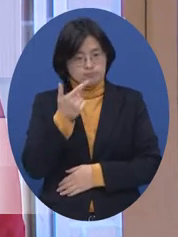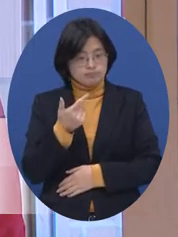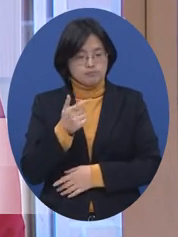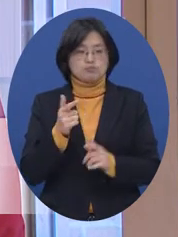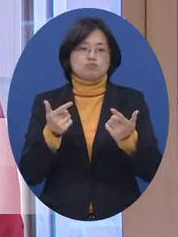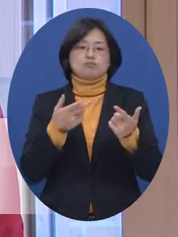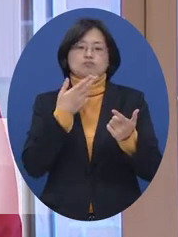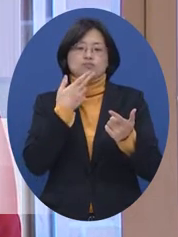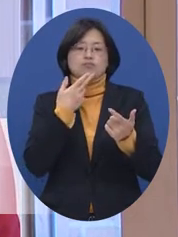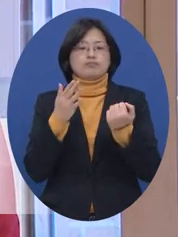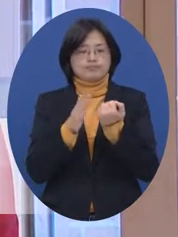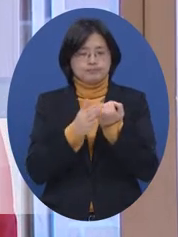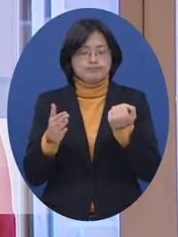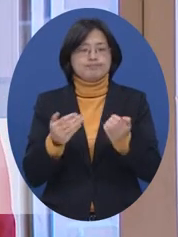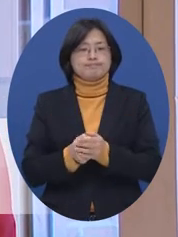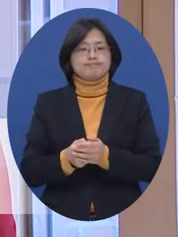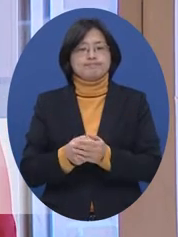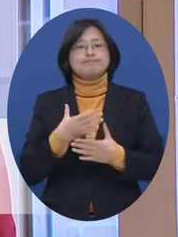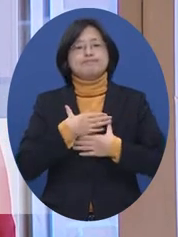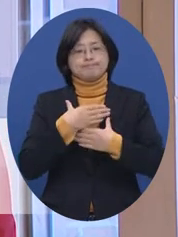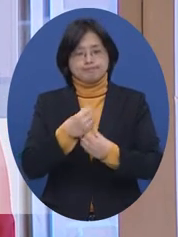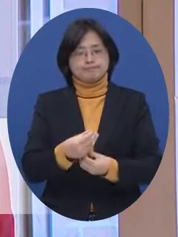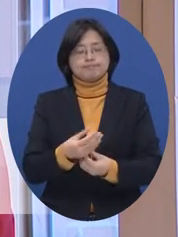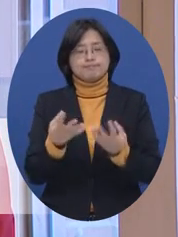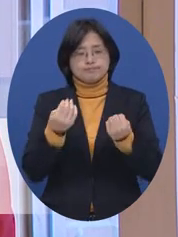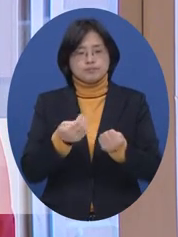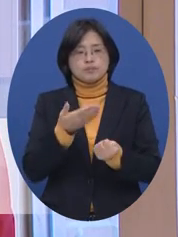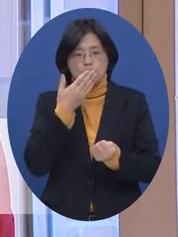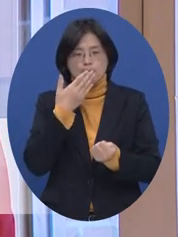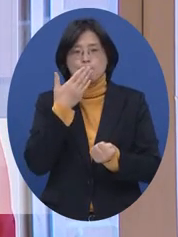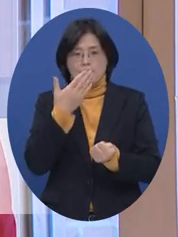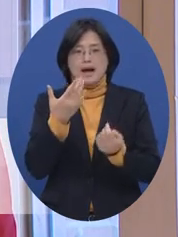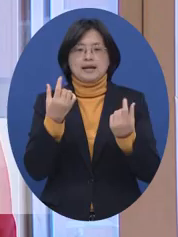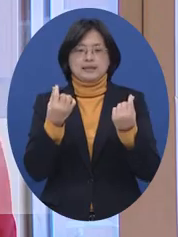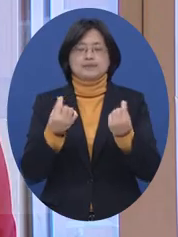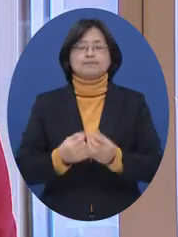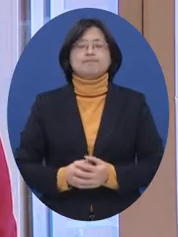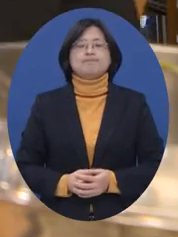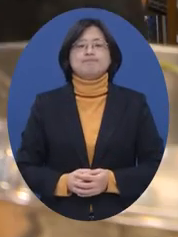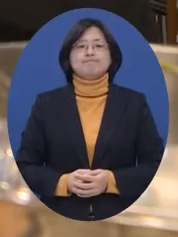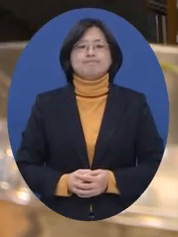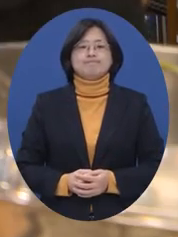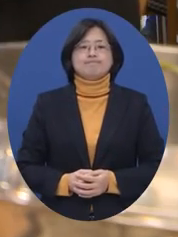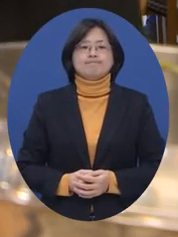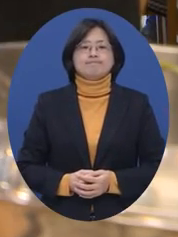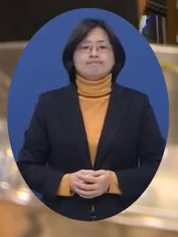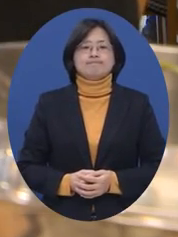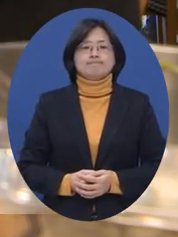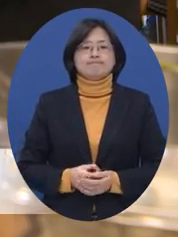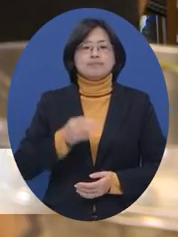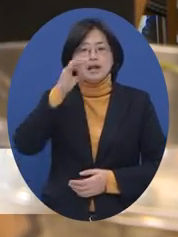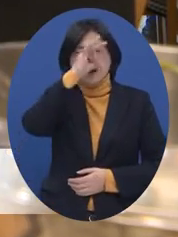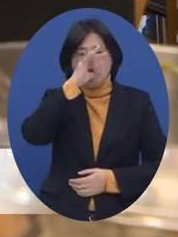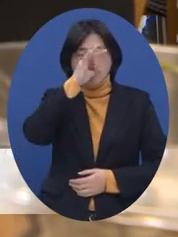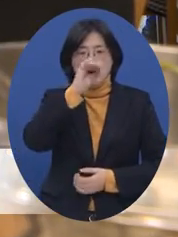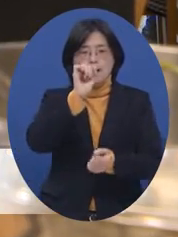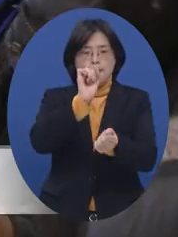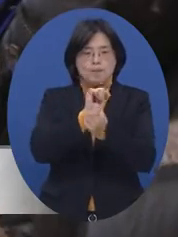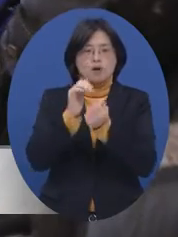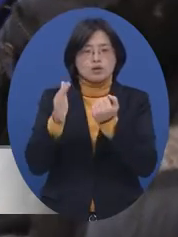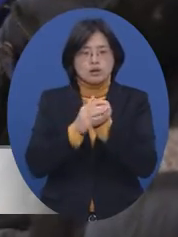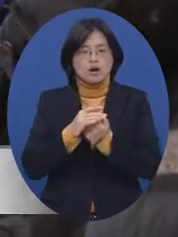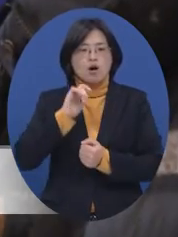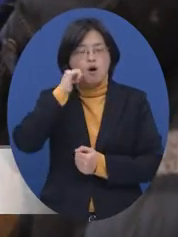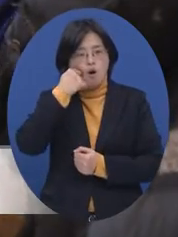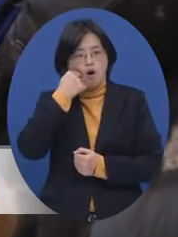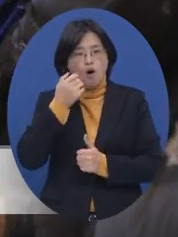없다는 얘기를 들으니까 안심이 되고 많이 소비해도 될 것 같습니다. 아프리카 돼지 열병으로 어려움을 겪고